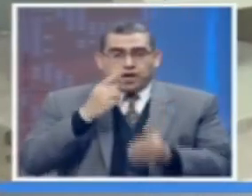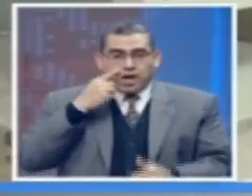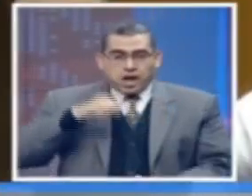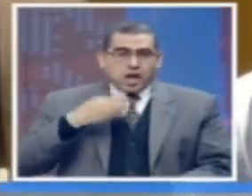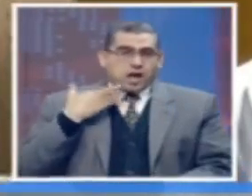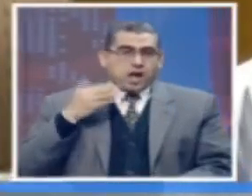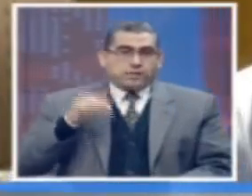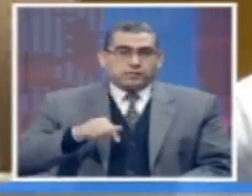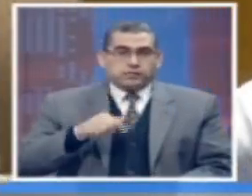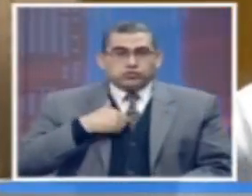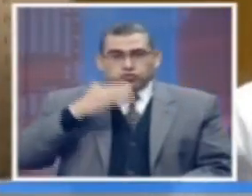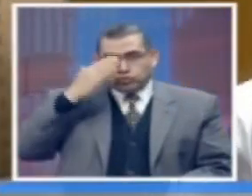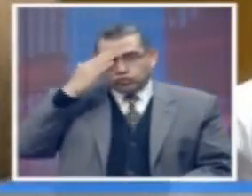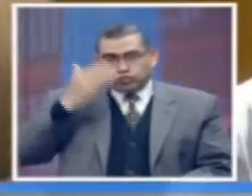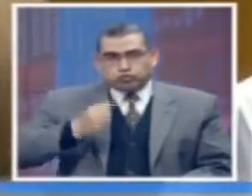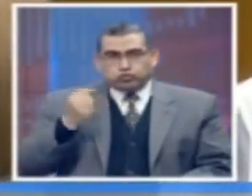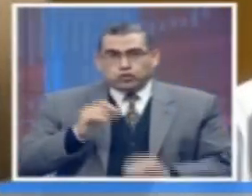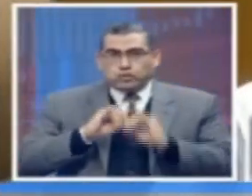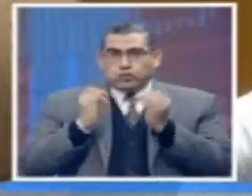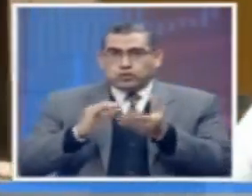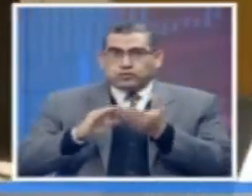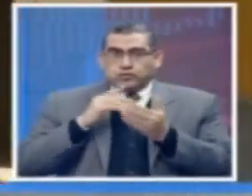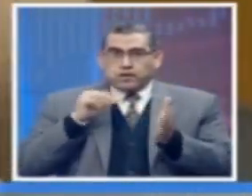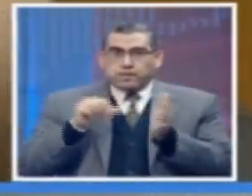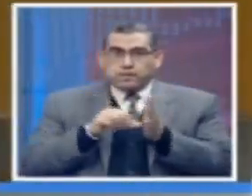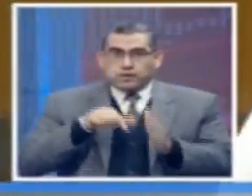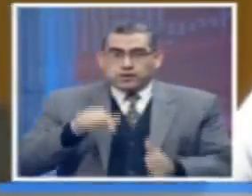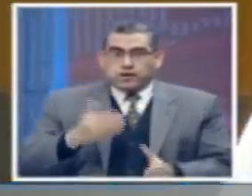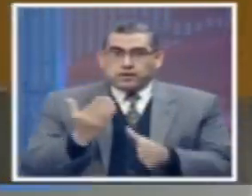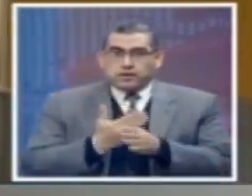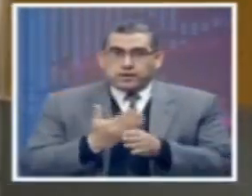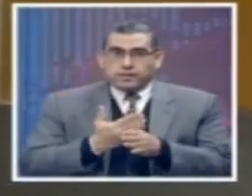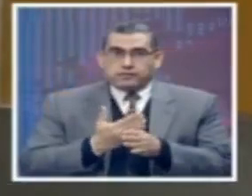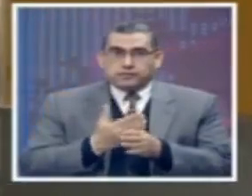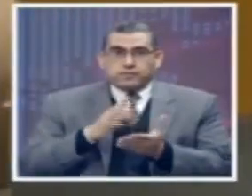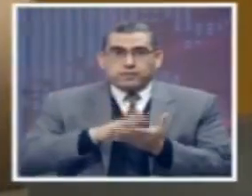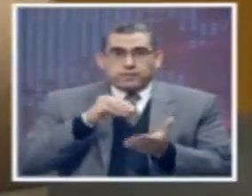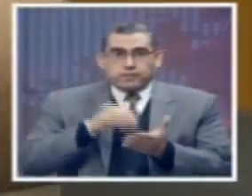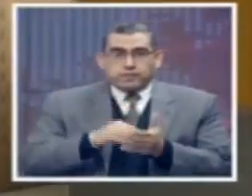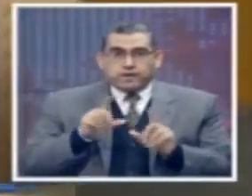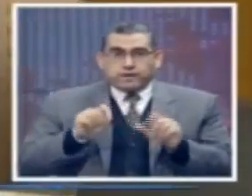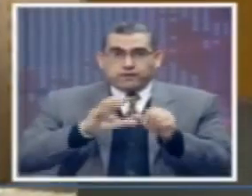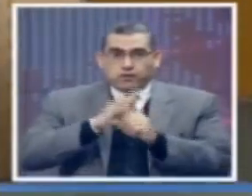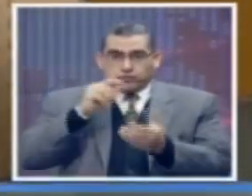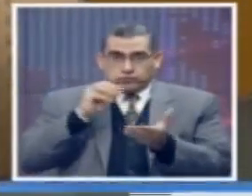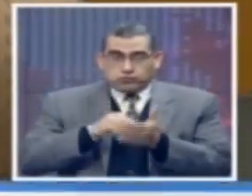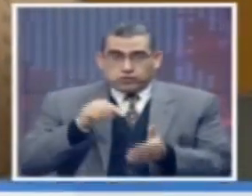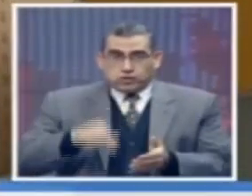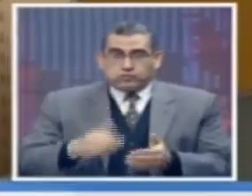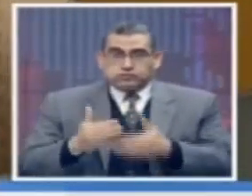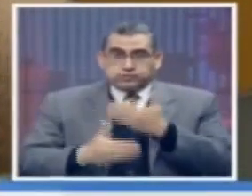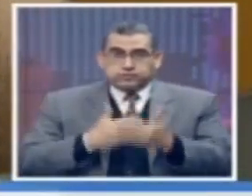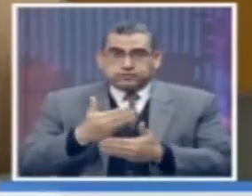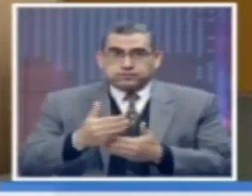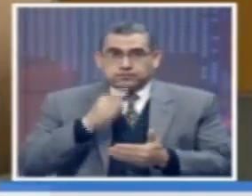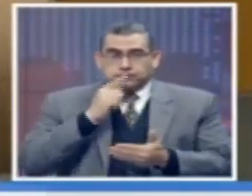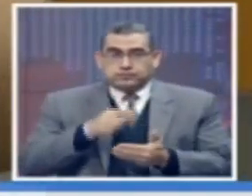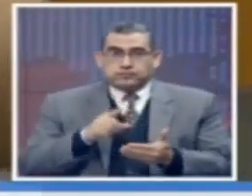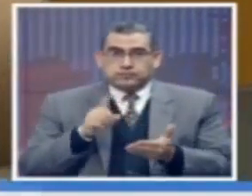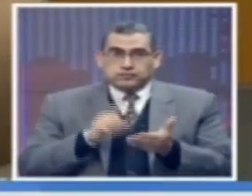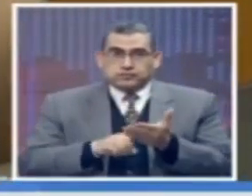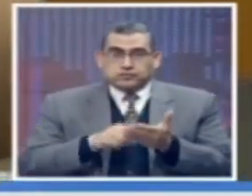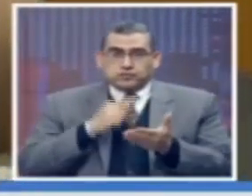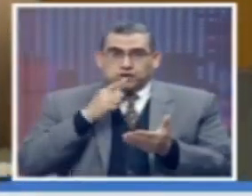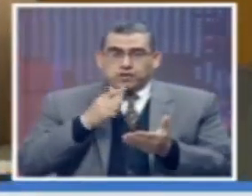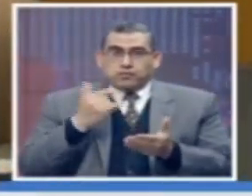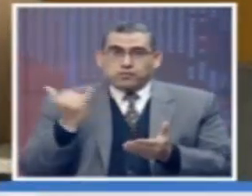كريمة. أنا بشكر المجتمع لمؤسسات المجتمع المدني، لأن هي من بداية جائحة الكورونا من الموجة الأولى، وهي ما لم